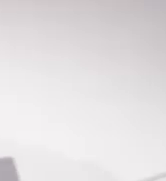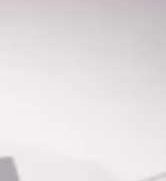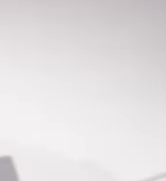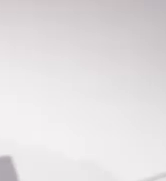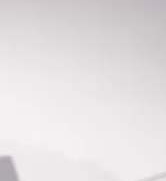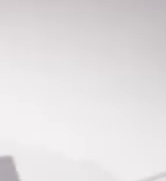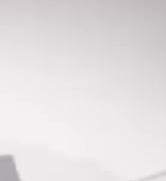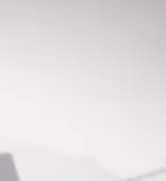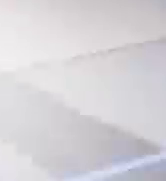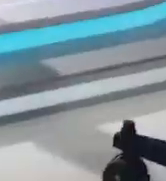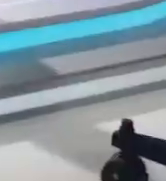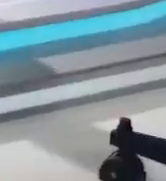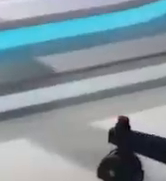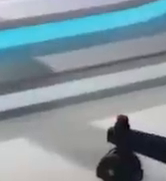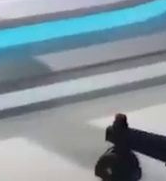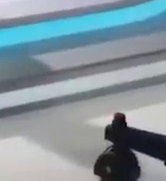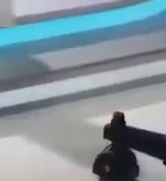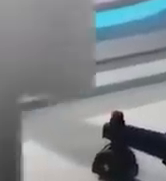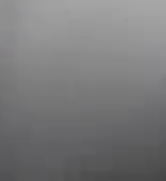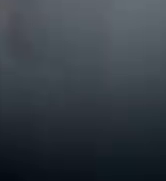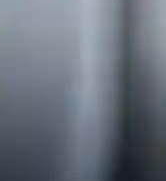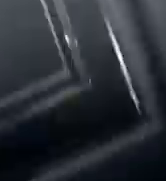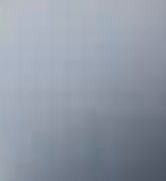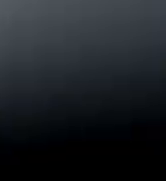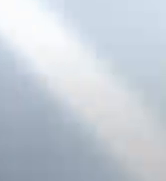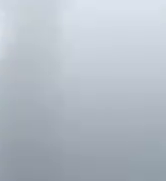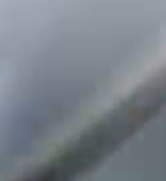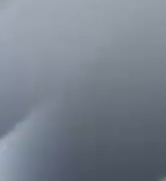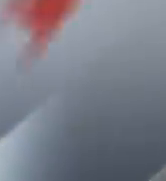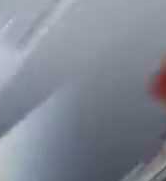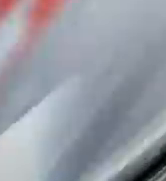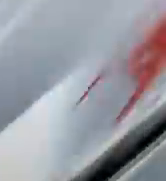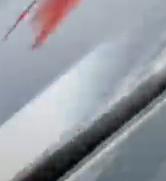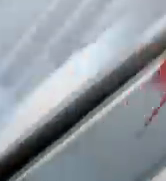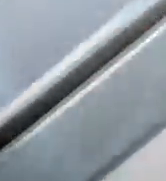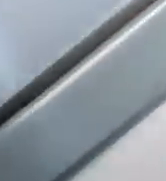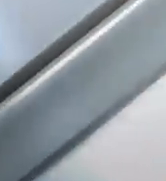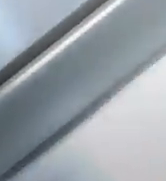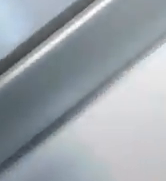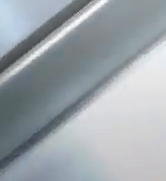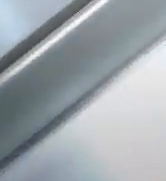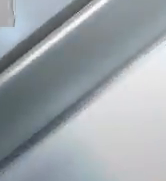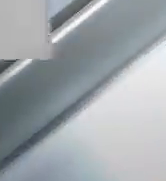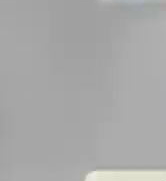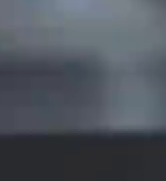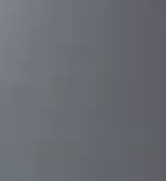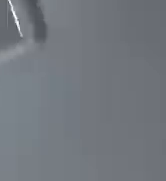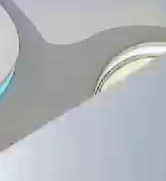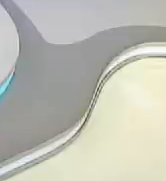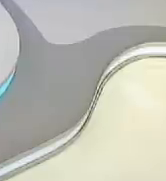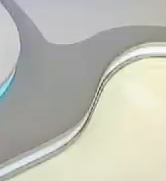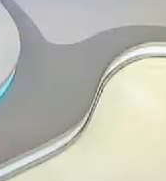Live mula sa GMA Network Center, ito ang 24 Horas.